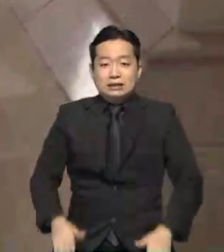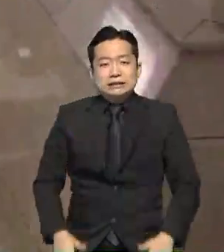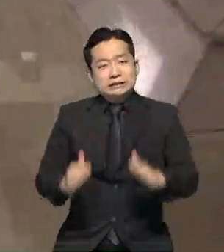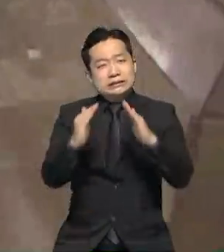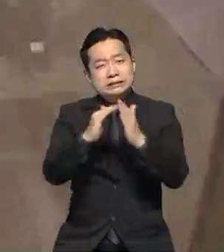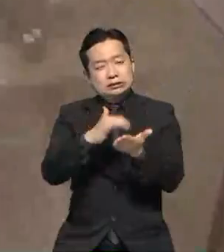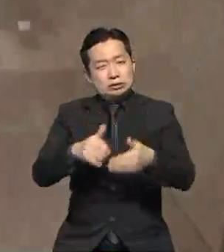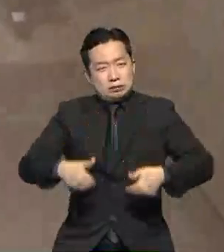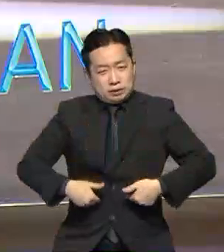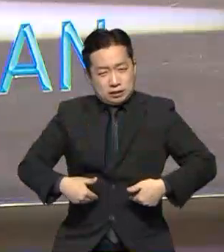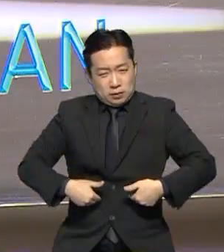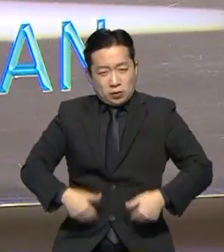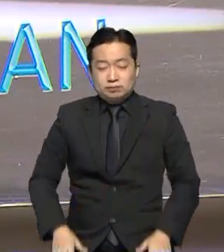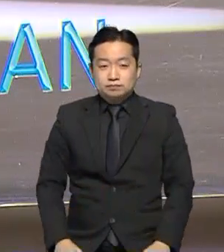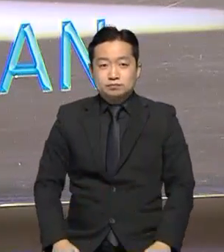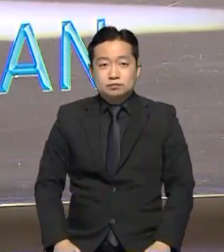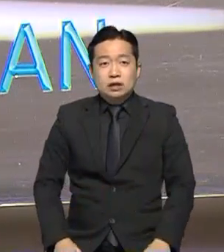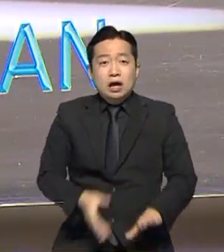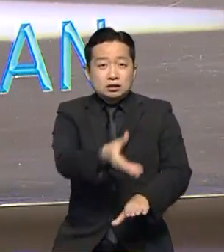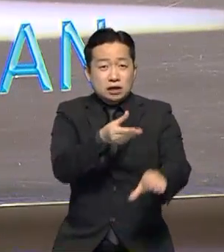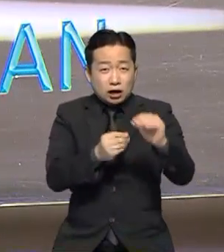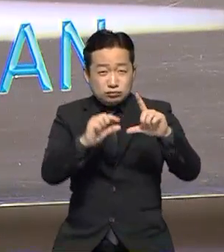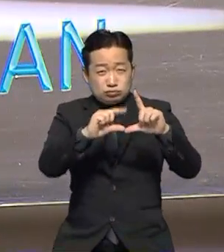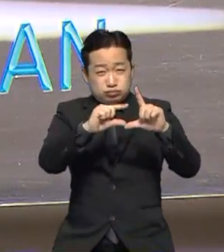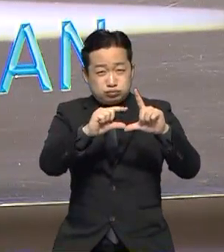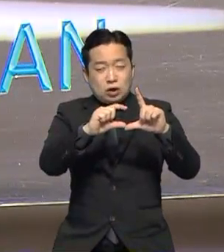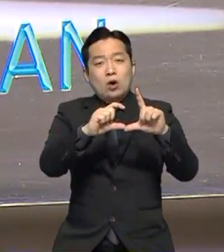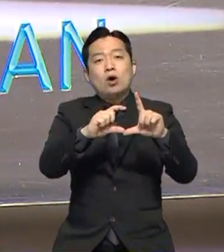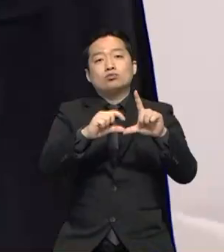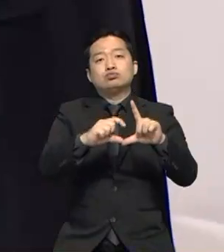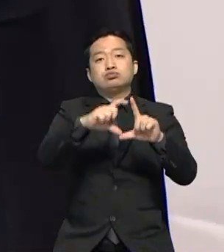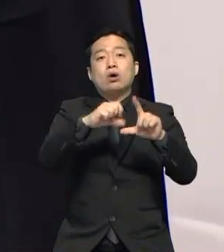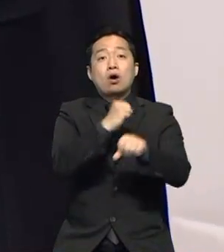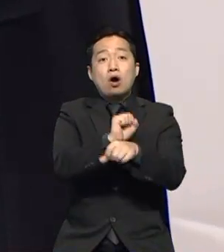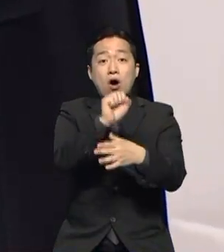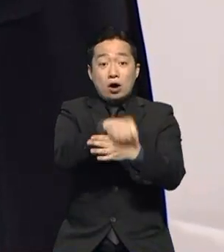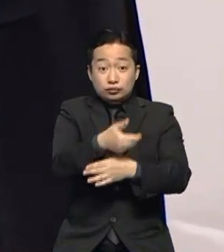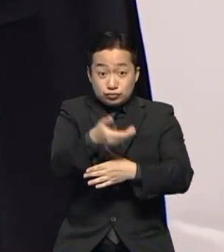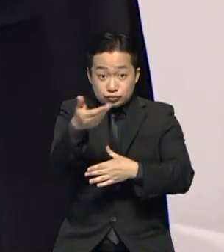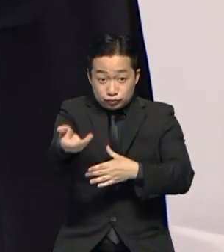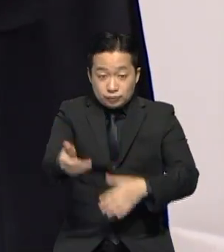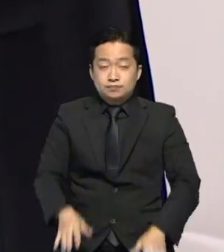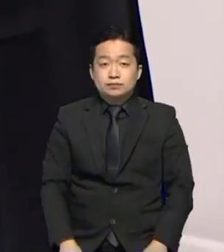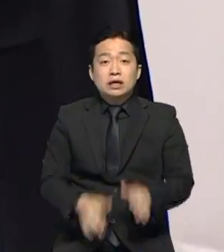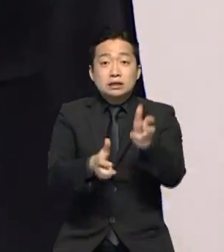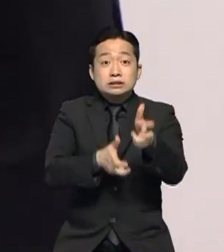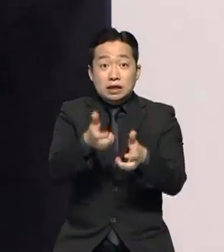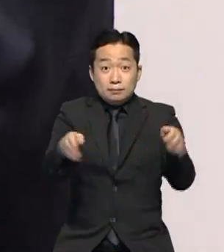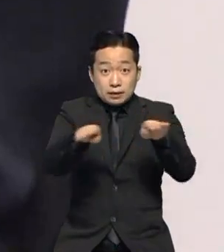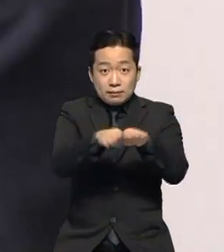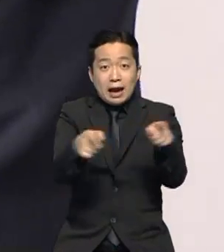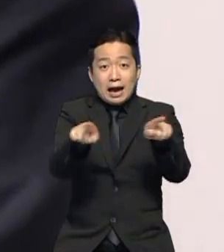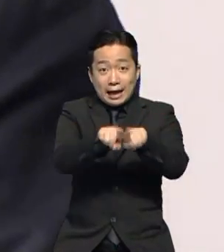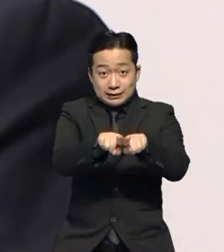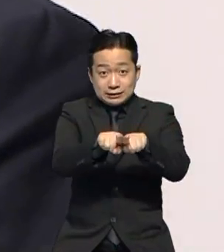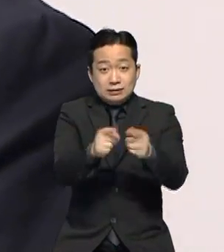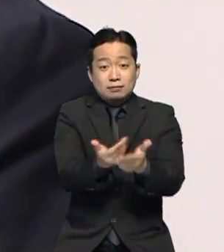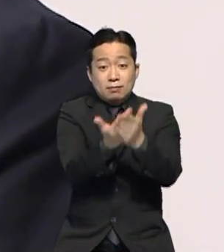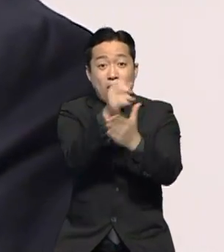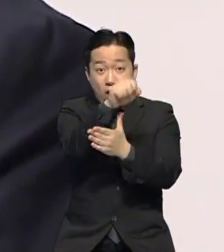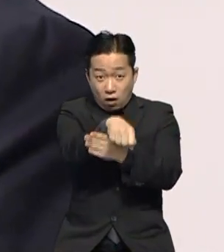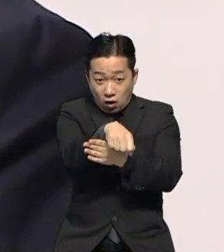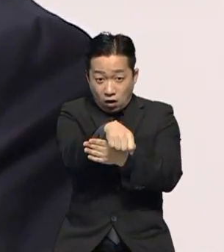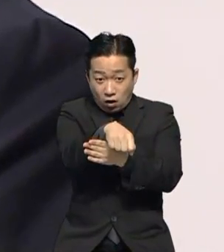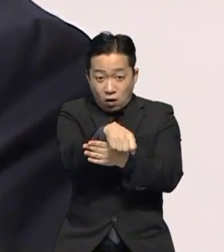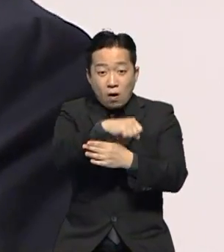고려해 LTV를 올려 주택담보대출을 완화하고 또 상업시설의 복합개발을 허용하는 것 등은 다양한